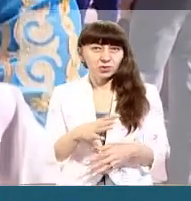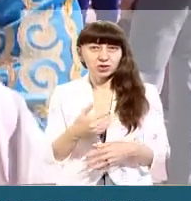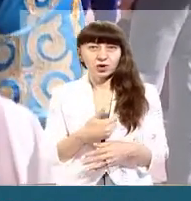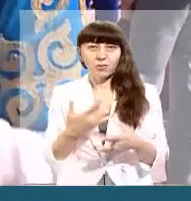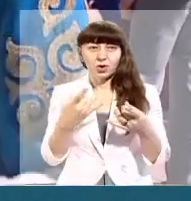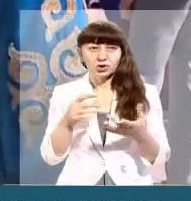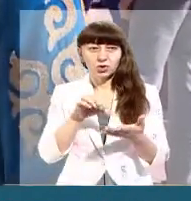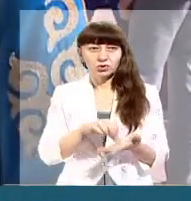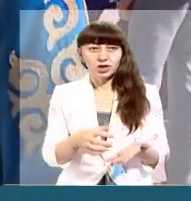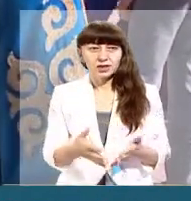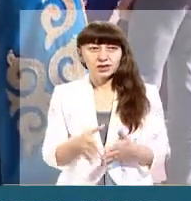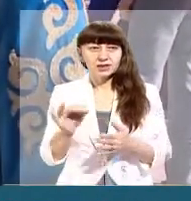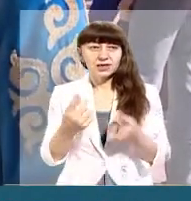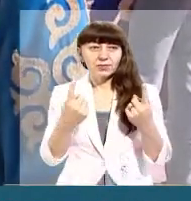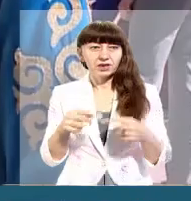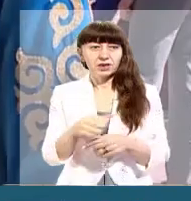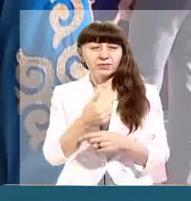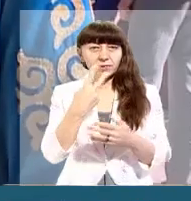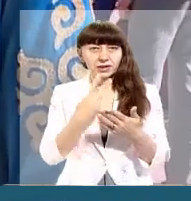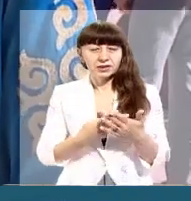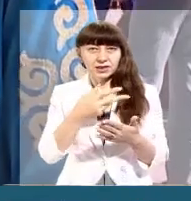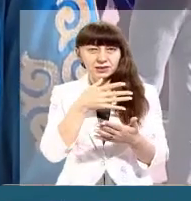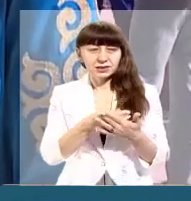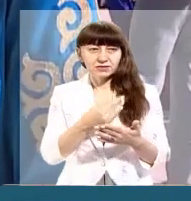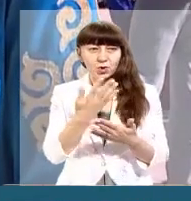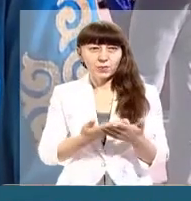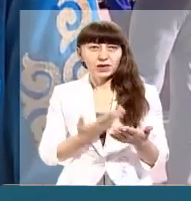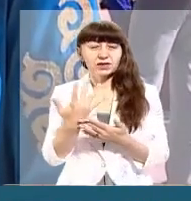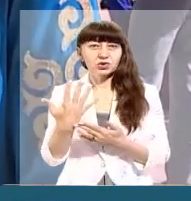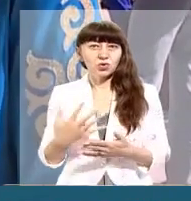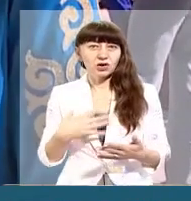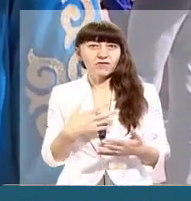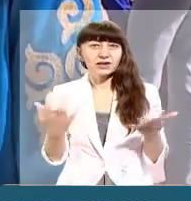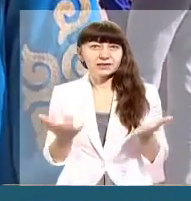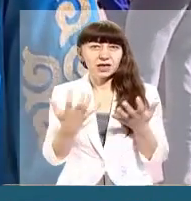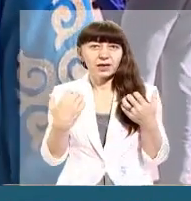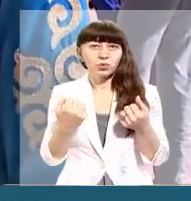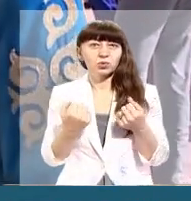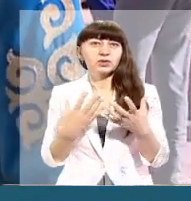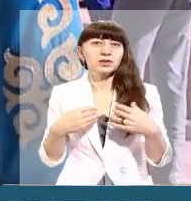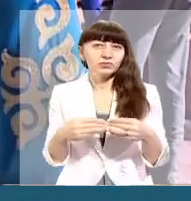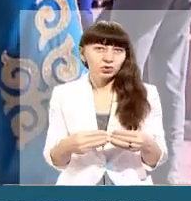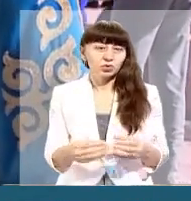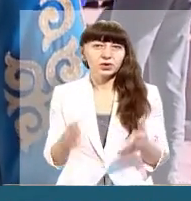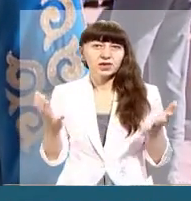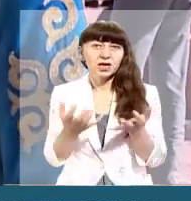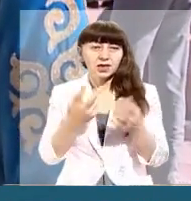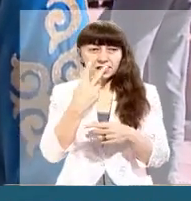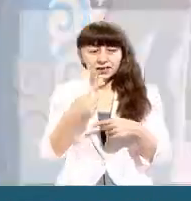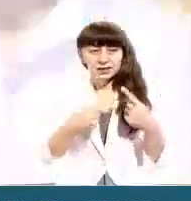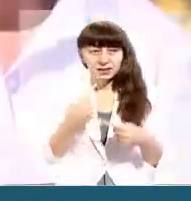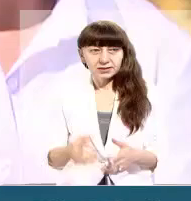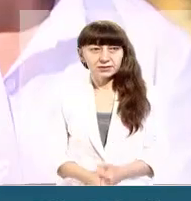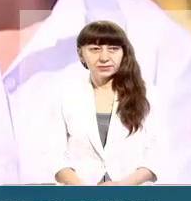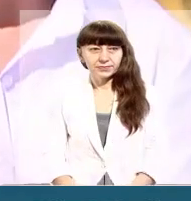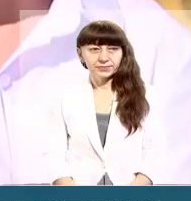Хотелось просто принять участие и, самое главное, показать на своем примере, насколько важно сохранить крепкую семью, сохраняя ценности и